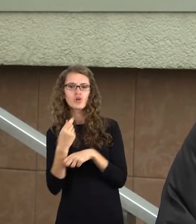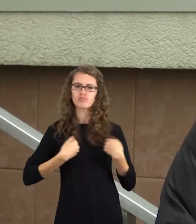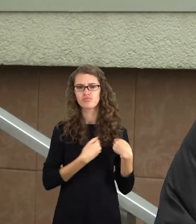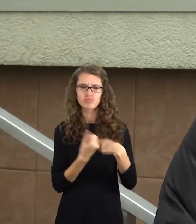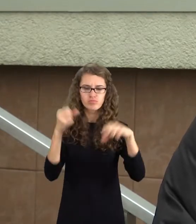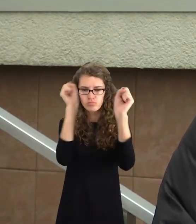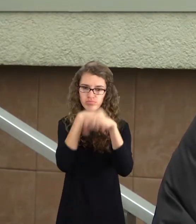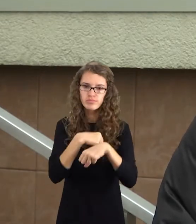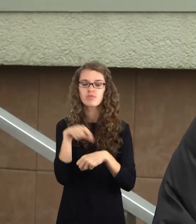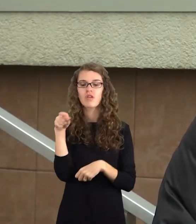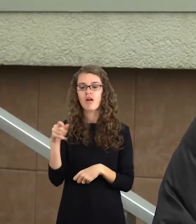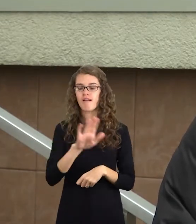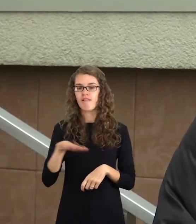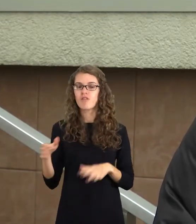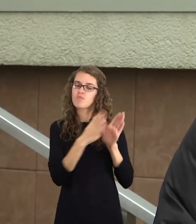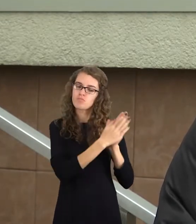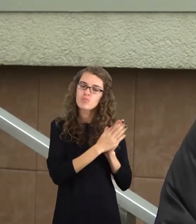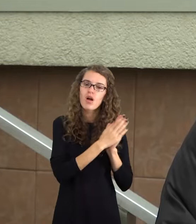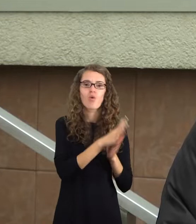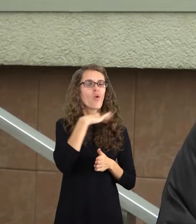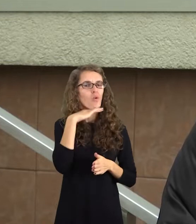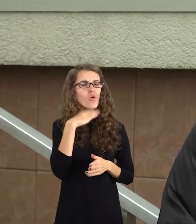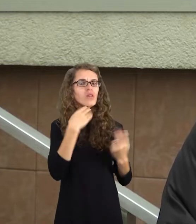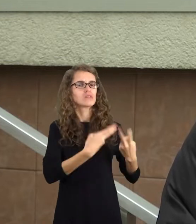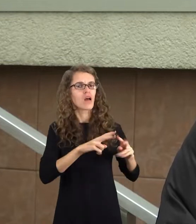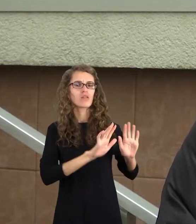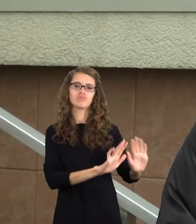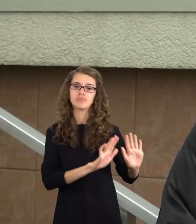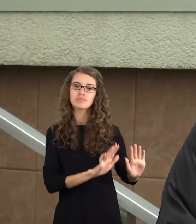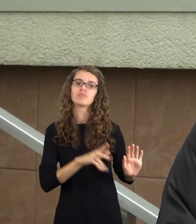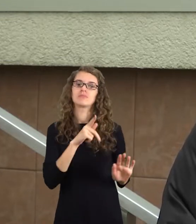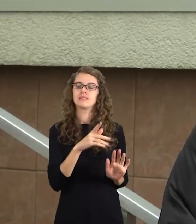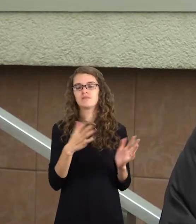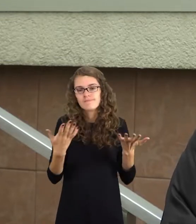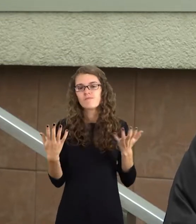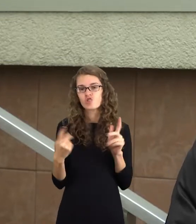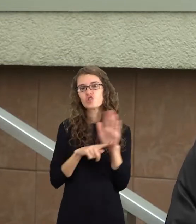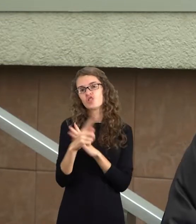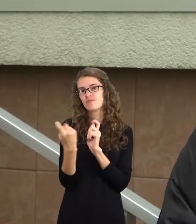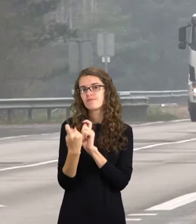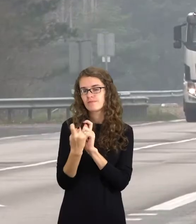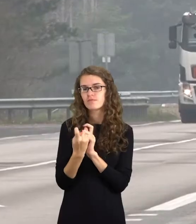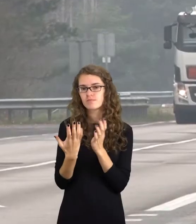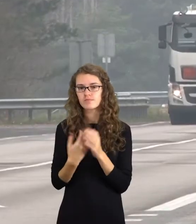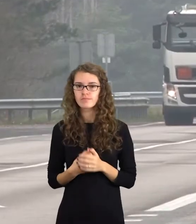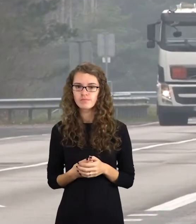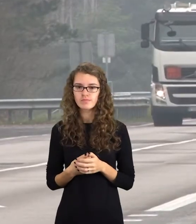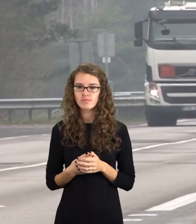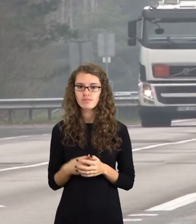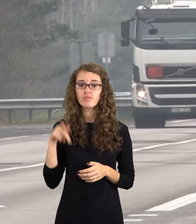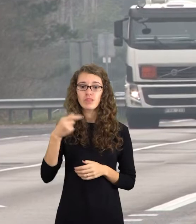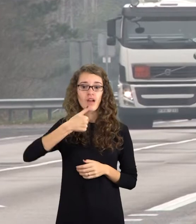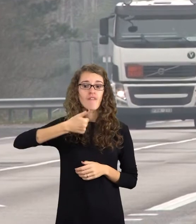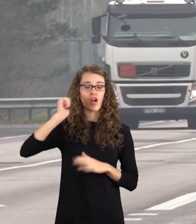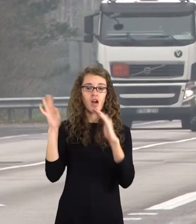viršydama greitį. Vaikai prašė tiesiog, kad liautus taip elgtis ir to pasieko įkilo konfliktas. Nors konfliktas vyko